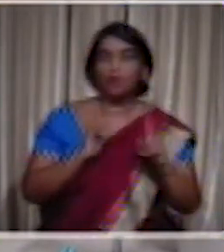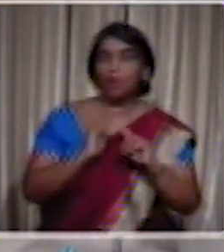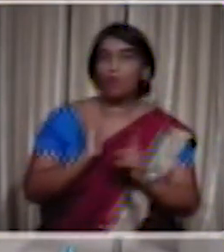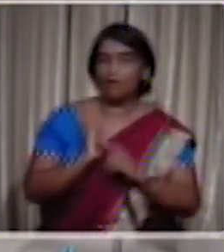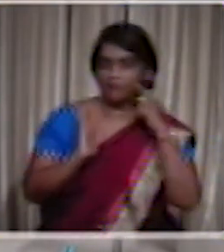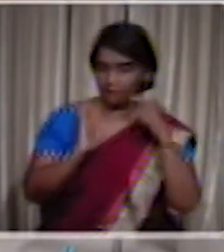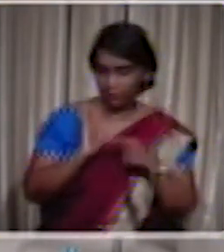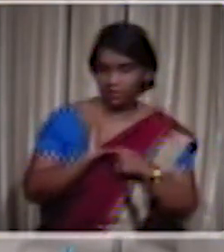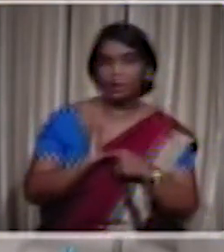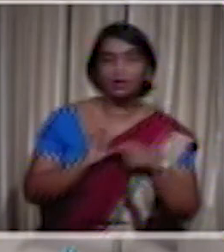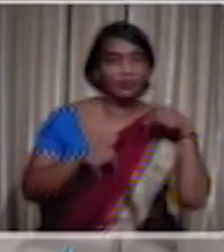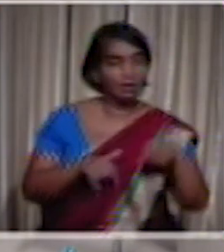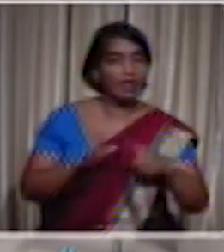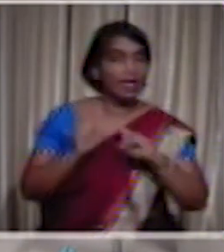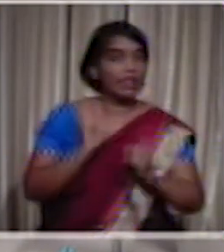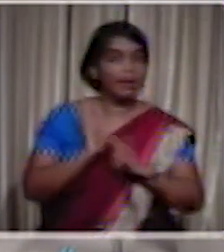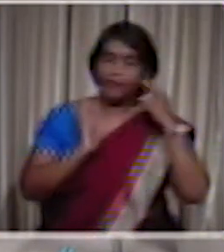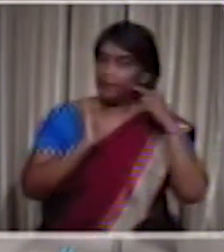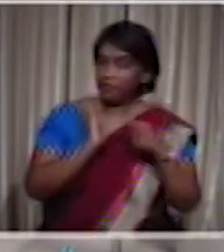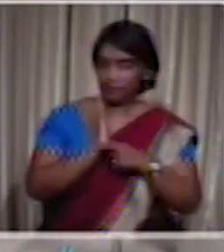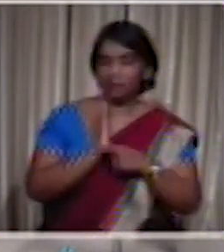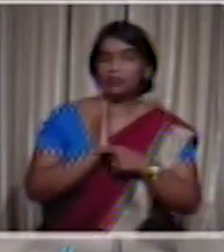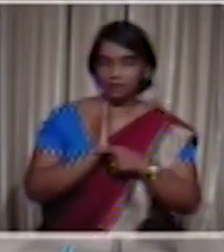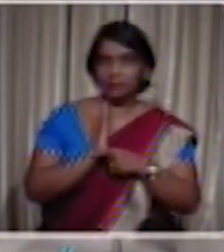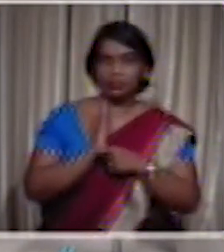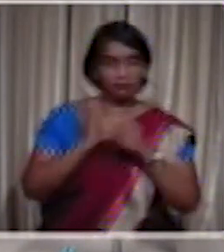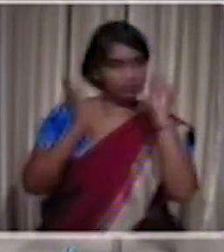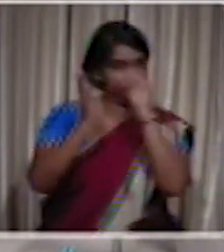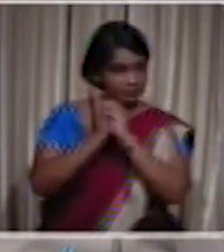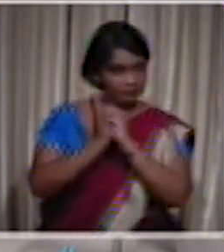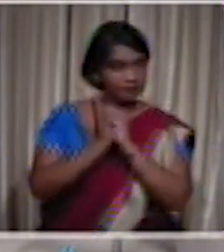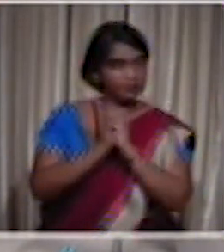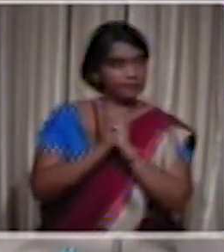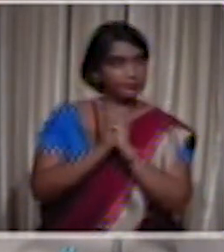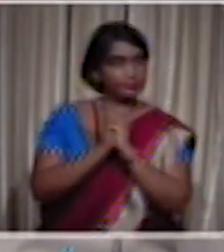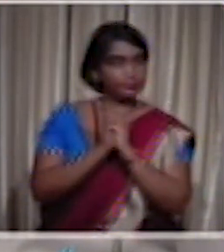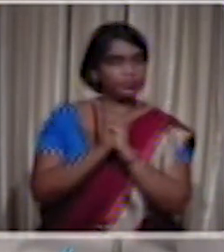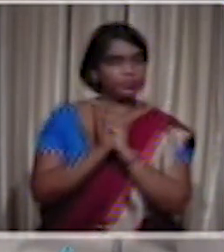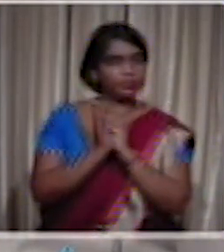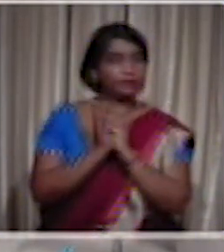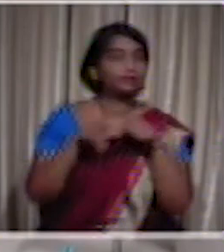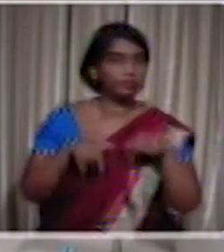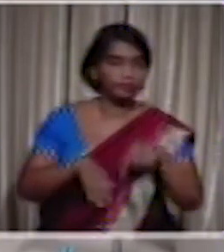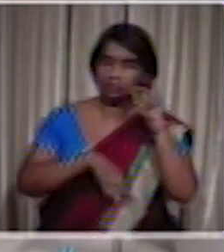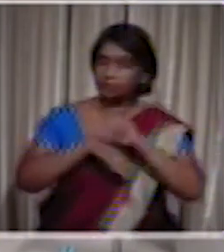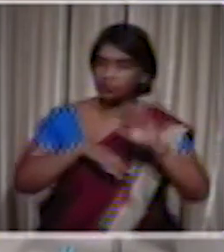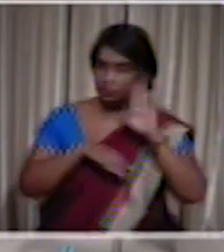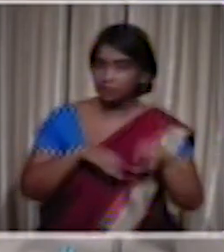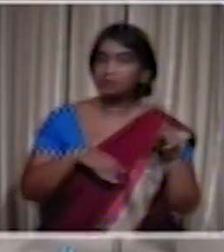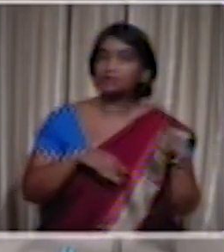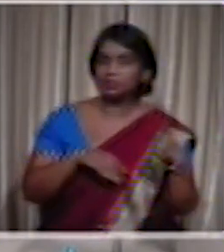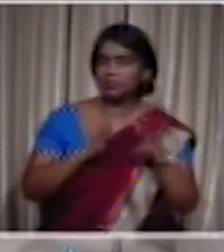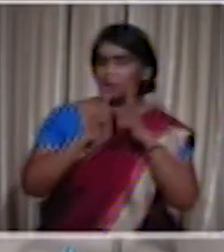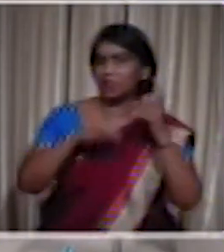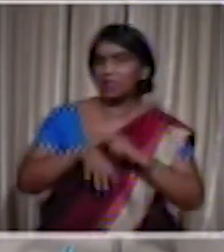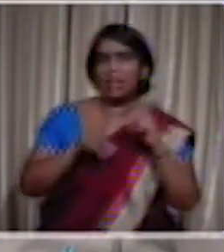පෙළ විභාගය. දැන් මේ උසස් පෙළ විභාගය ෂෙඩියුල් වෙන්නේ මේ දැනට සැලසුම් කරලා තින්නේ බොහෝ